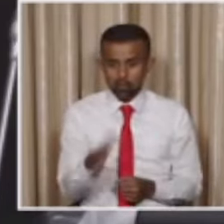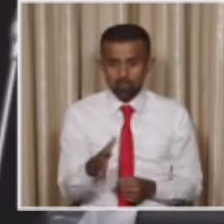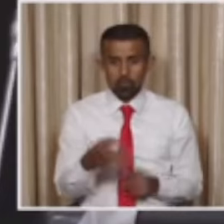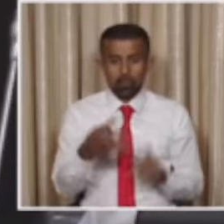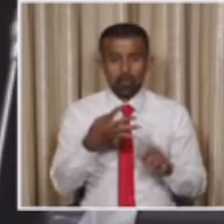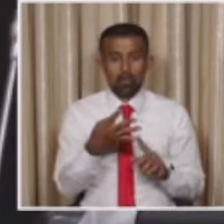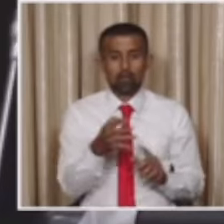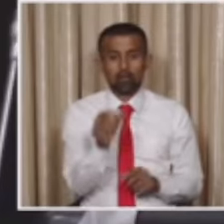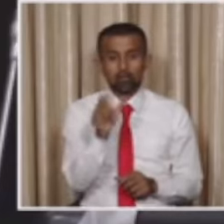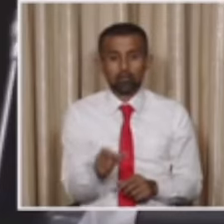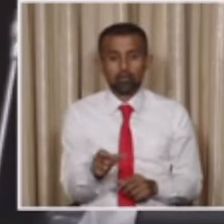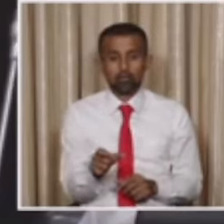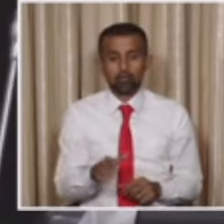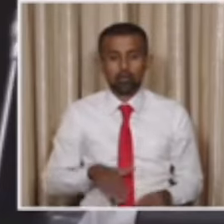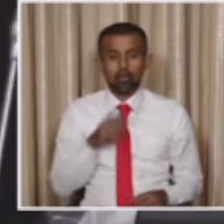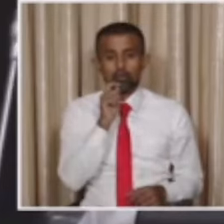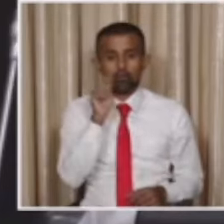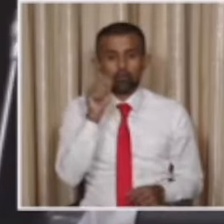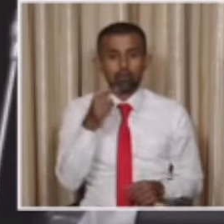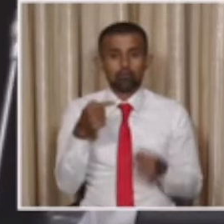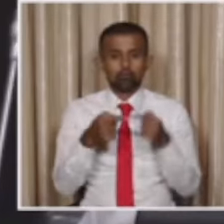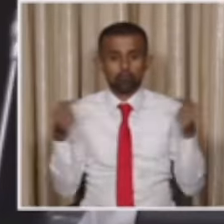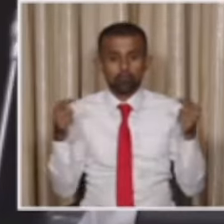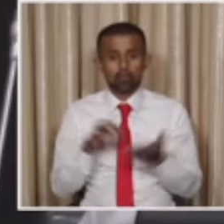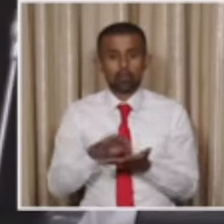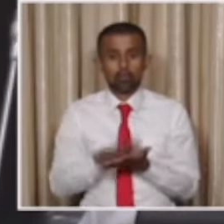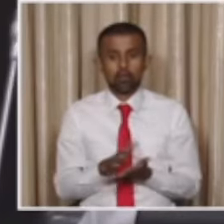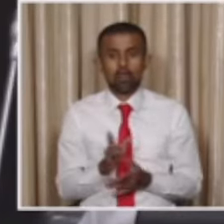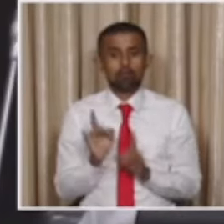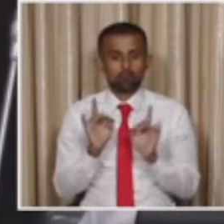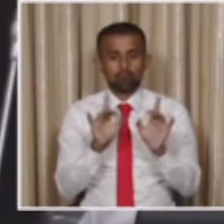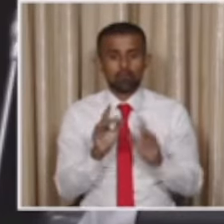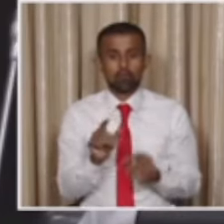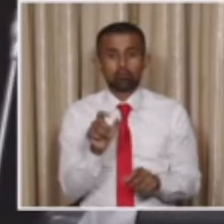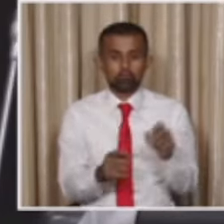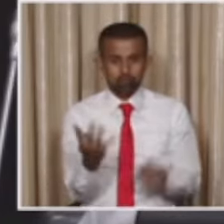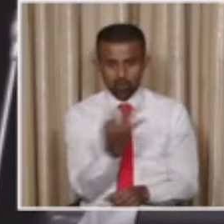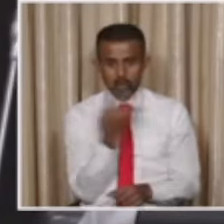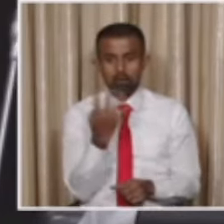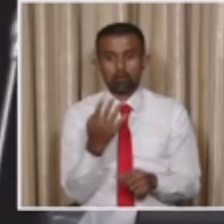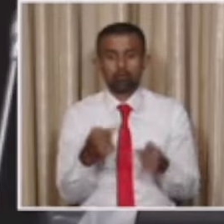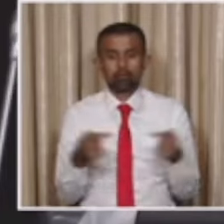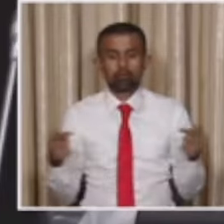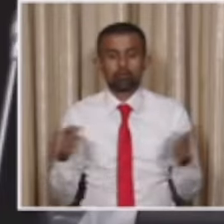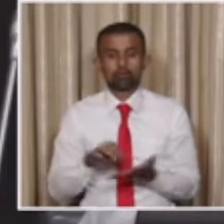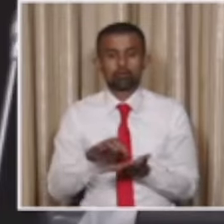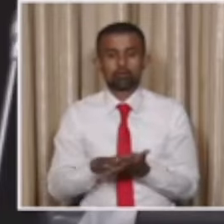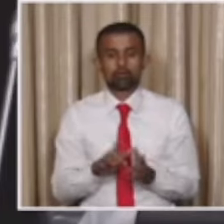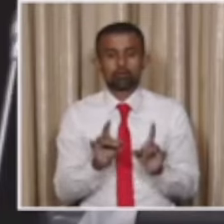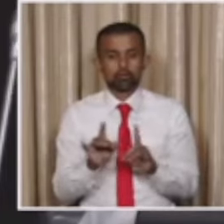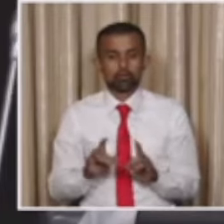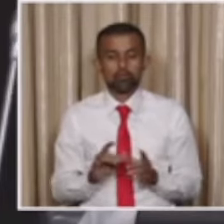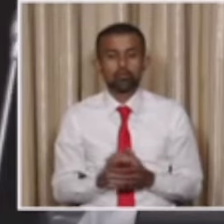4 වෙනි පුරවැසියා අගවිසිරුතුමා, එතුමාට විරුද්ධවත් මේ තීන්දුව තියෙනවා. 4 දෙනාටම විරුද්ධව තීන්දුව තියෙනවා.